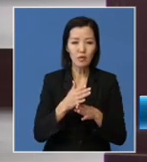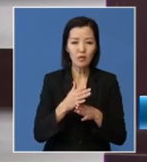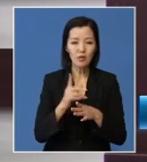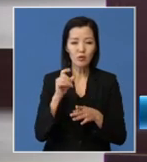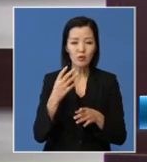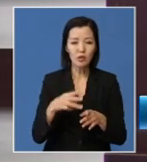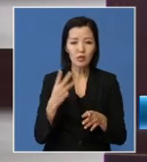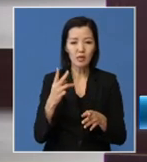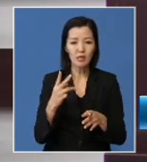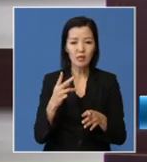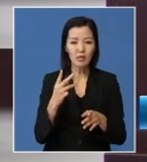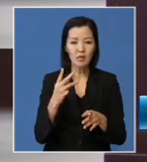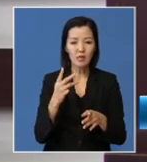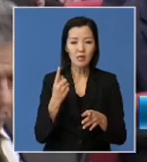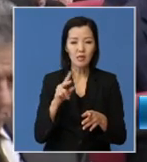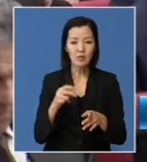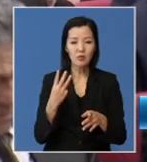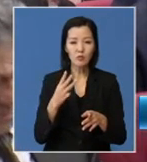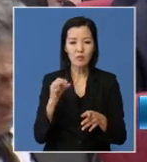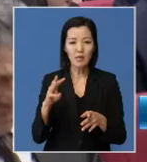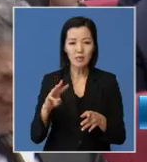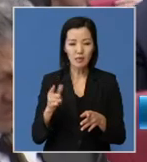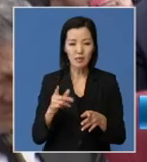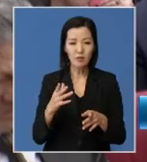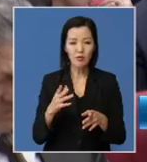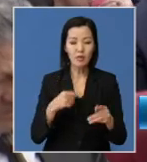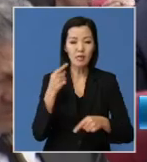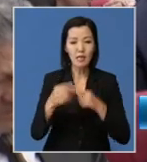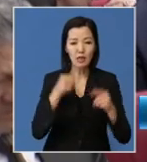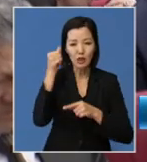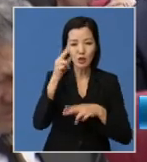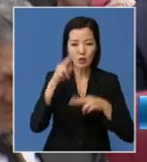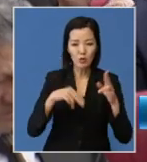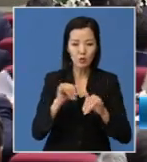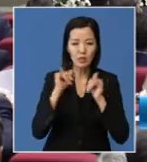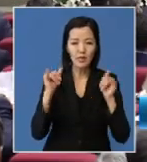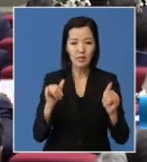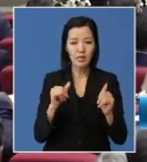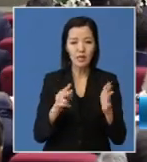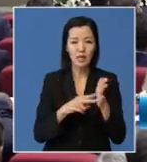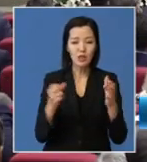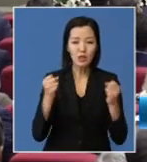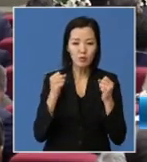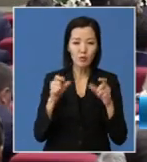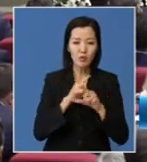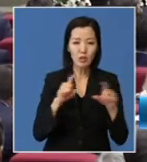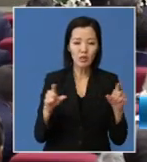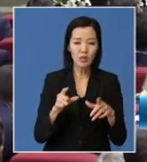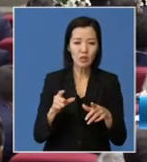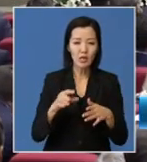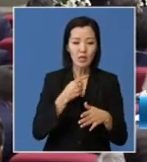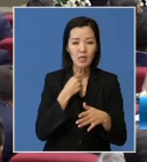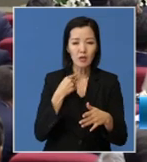142 маманға 2,3 миллиард теңге құрайды. Келер жылы Жетісу жерінде құрылыстың да қарқын артады. Аймақта 7 спорттық кешен, облыс